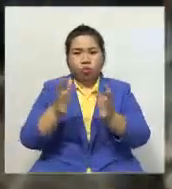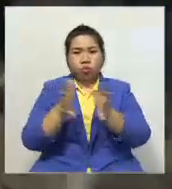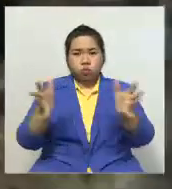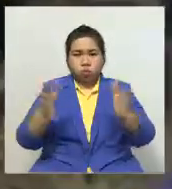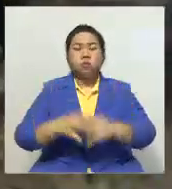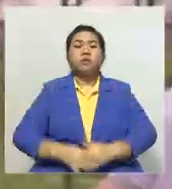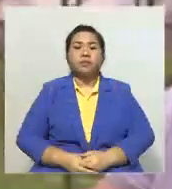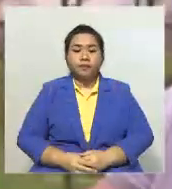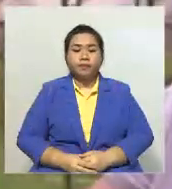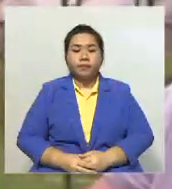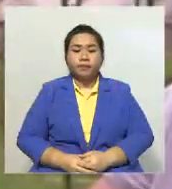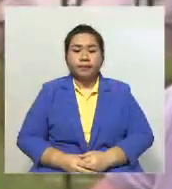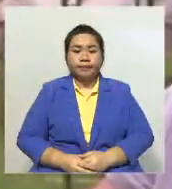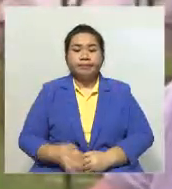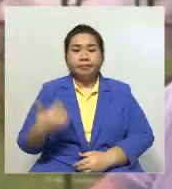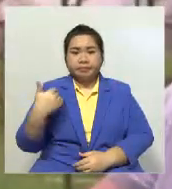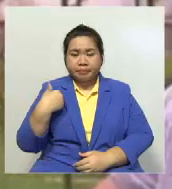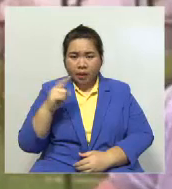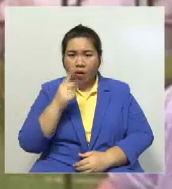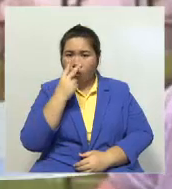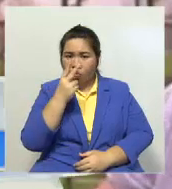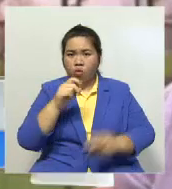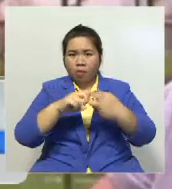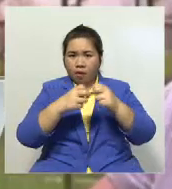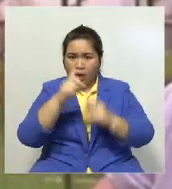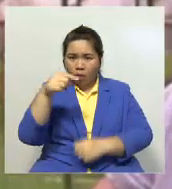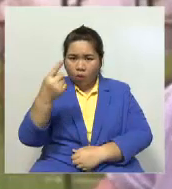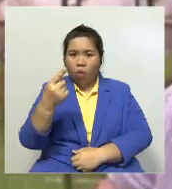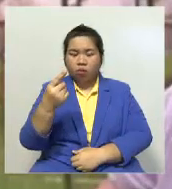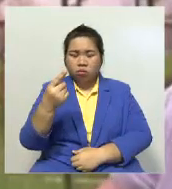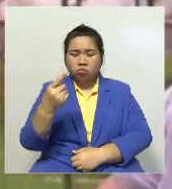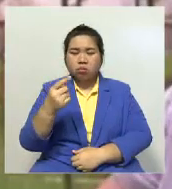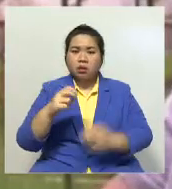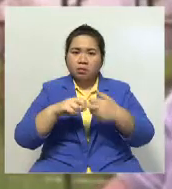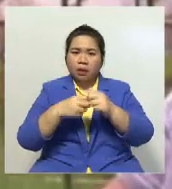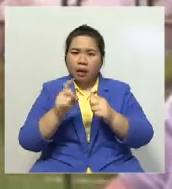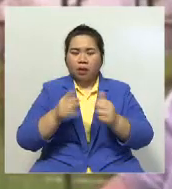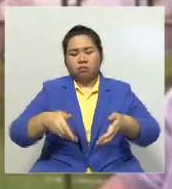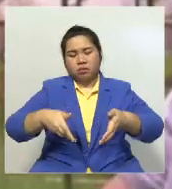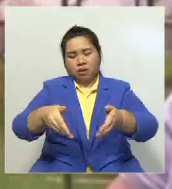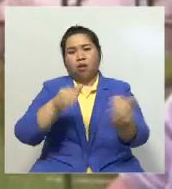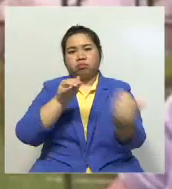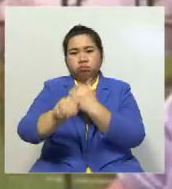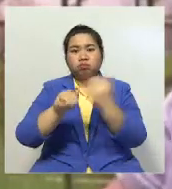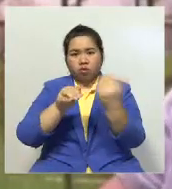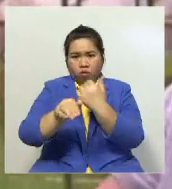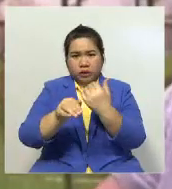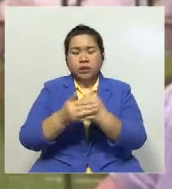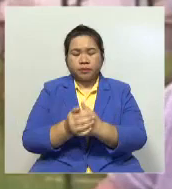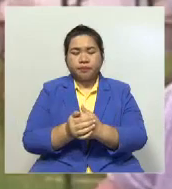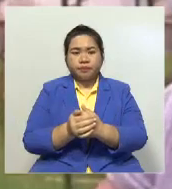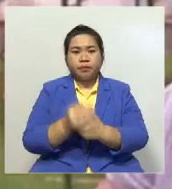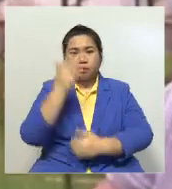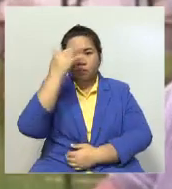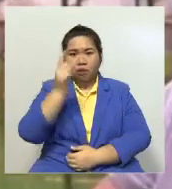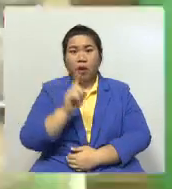มากค่ะ มีการจัดลำดับความสำคัญเรื่องด่วนอันแรกเนี่ยนะฮะก็น่าจะเป็นเรื่องของถนนหนทางก่อนเพราะว่าถนนทางเนี่ย